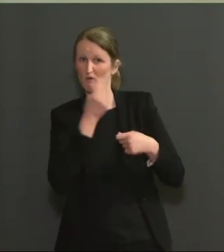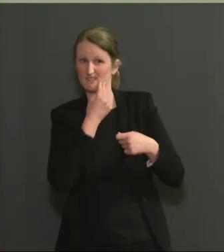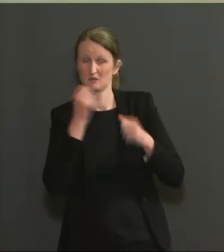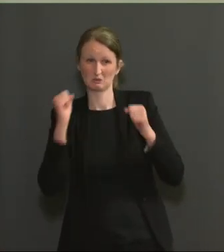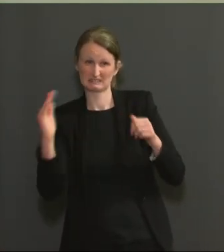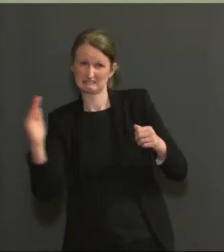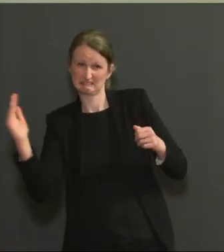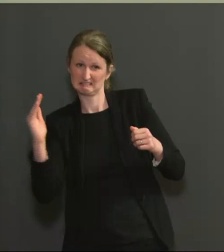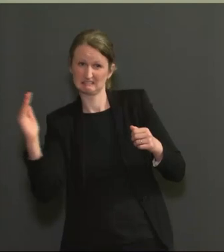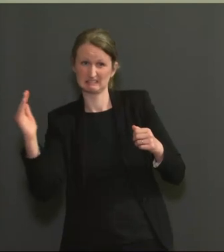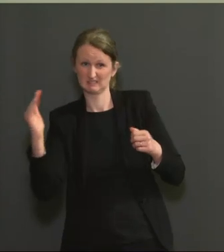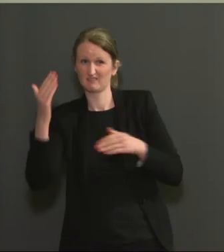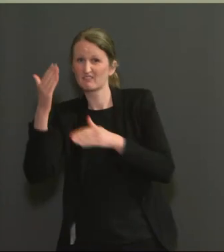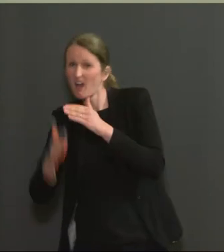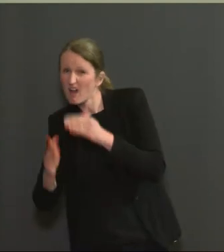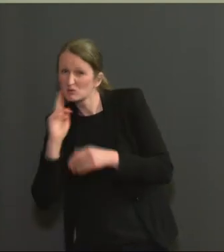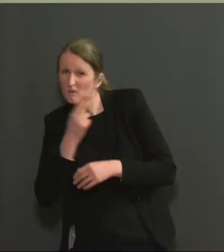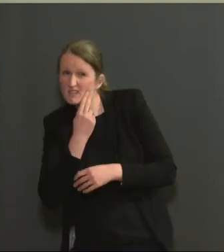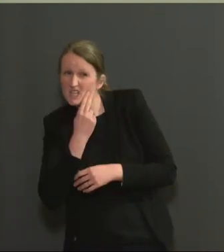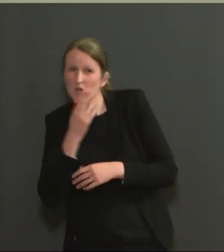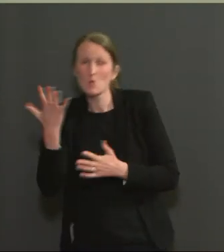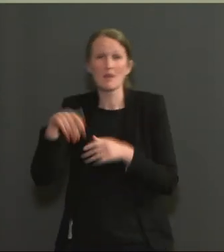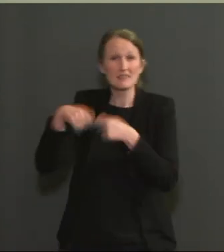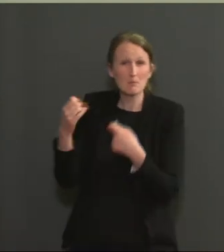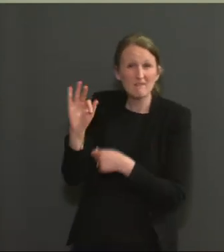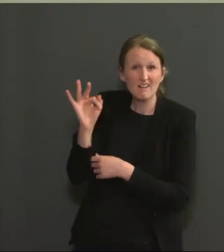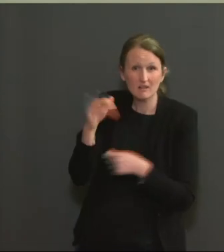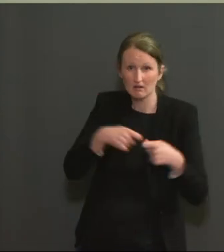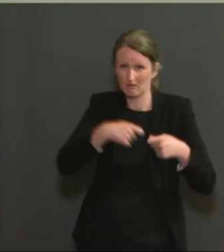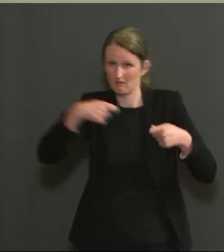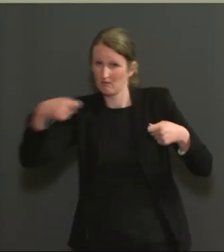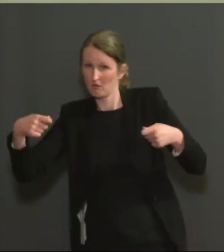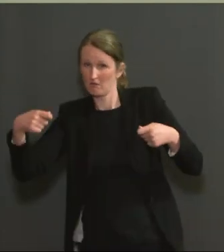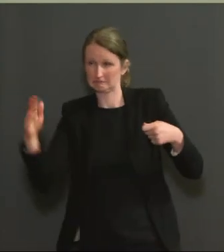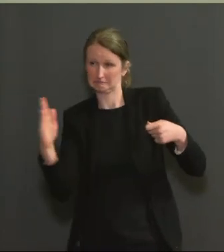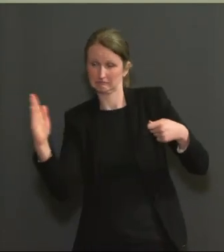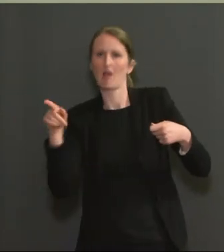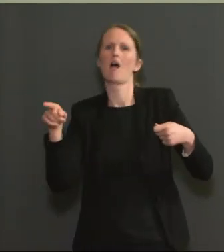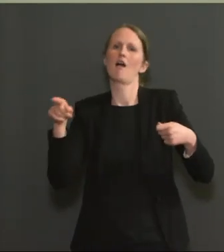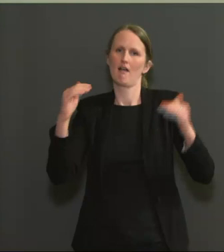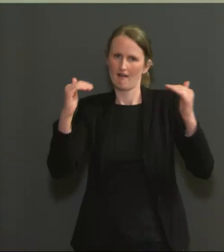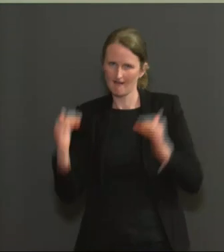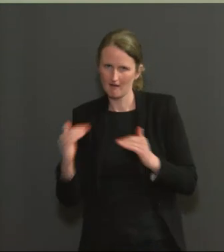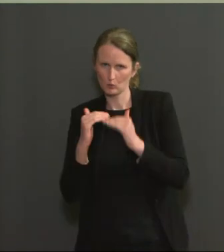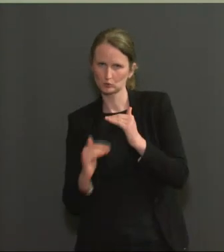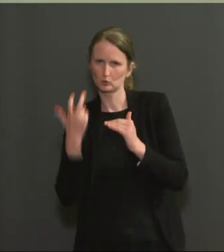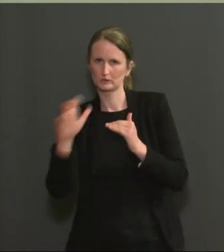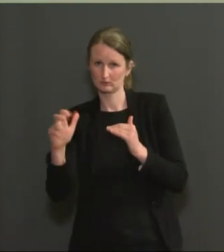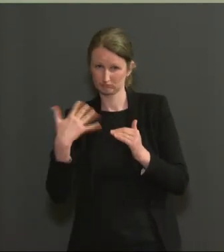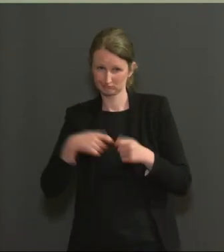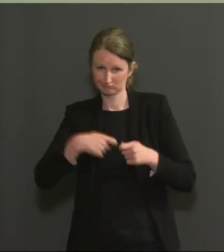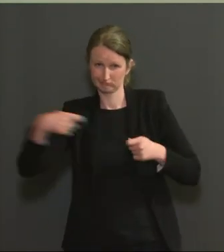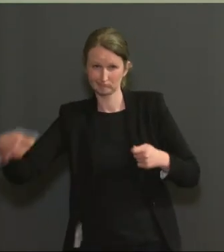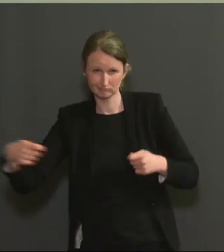la fin janvier ou en courant février au niveau national les chiffres diminuent